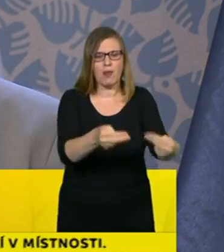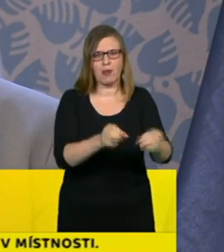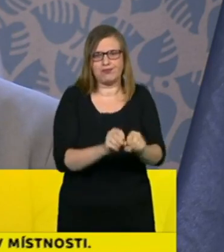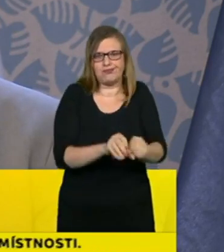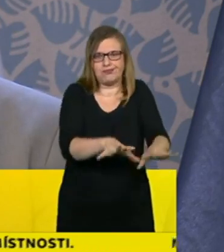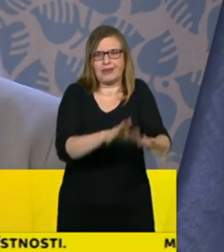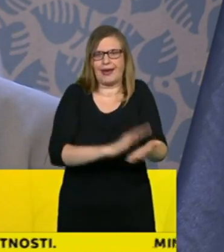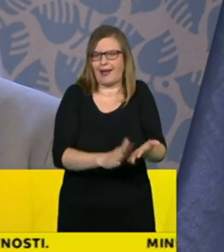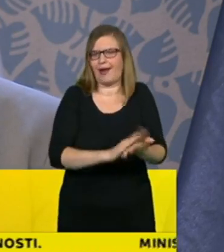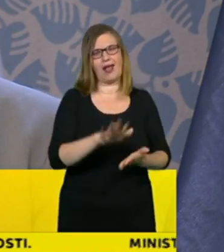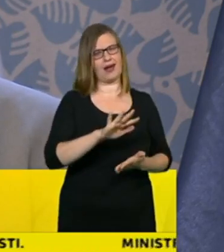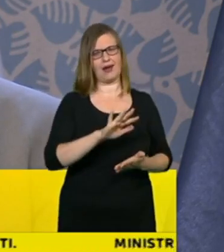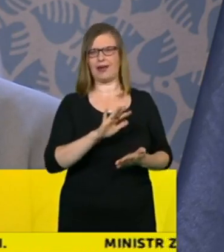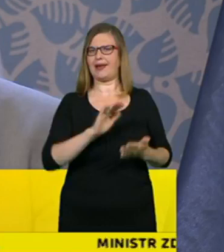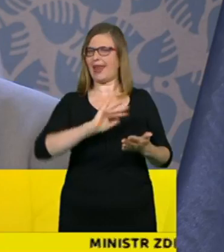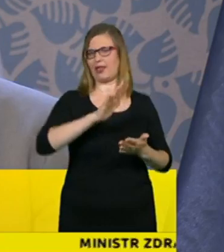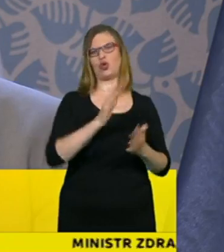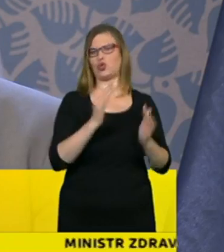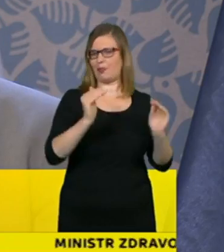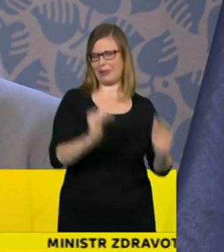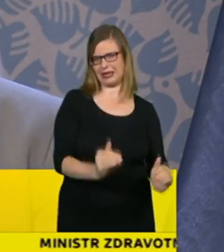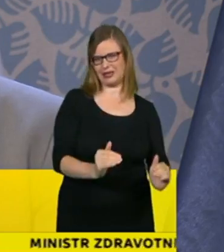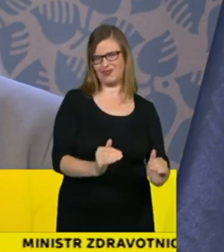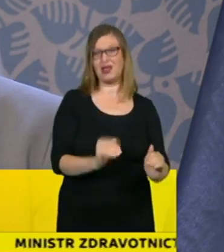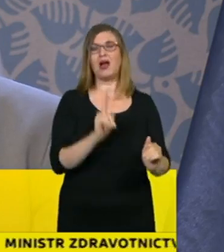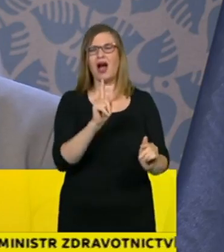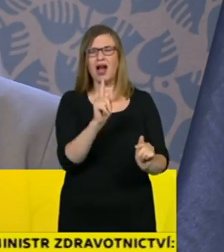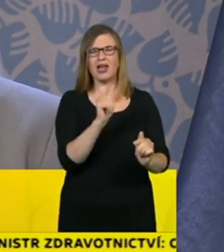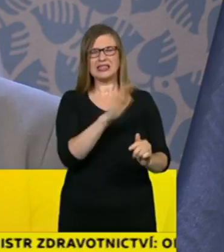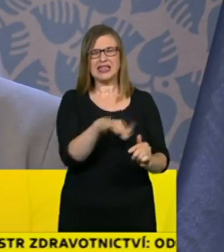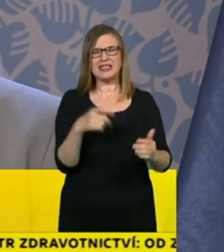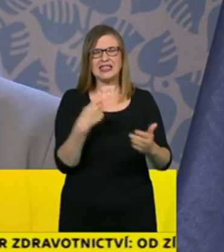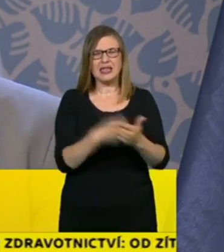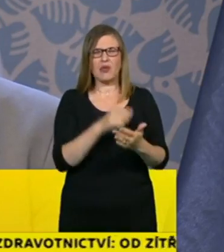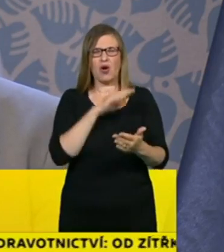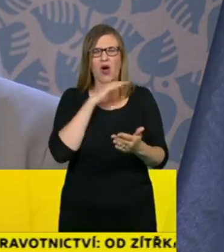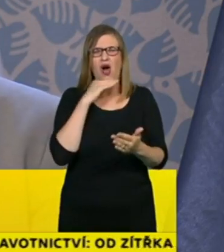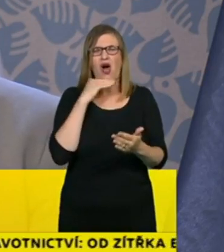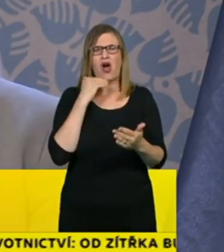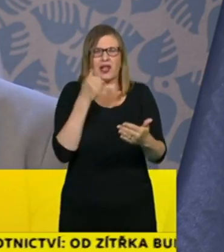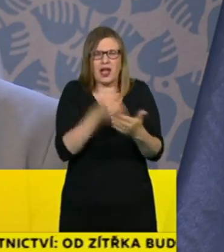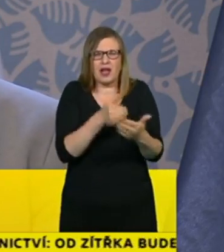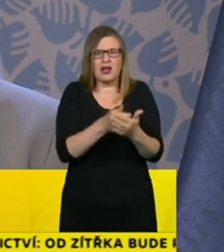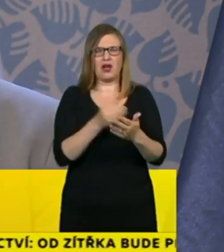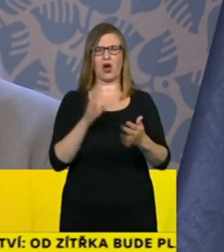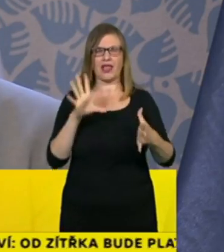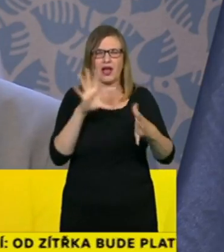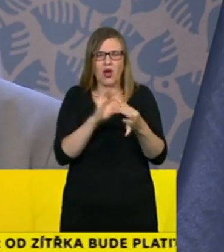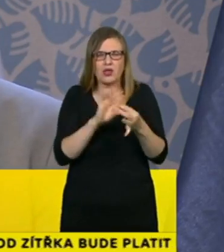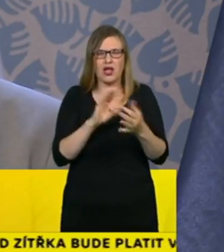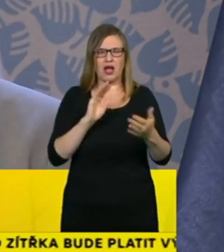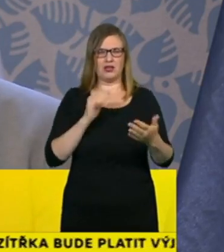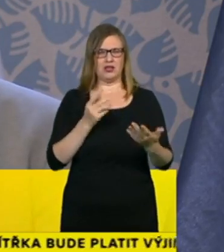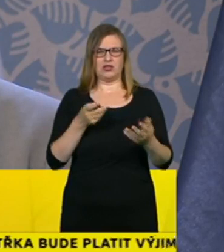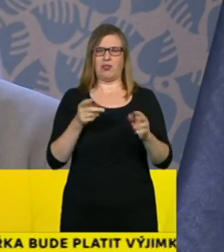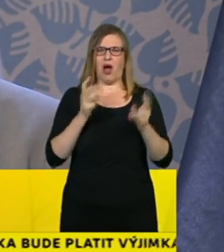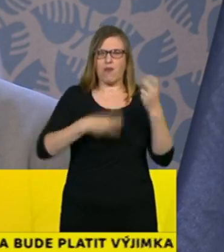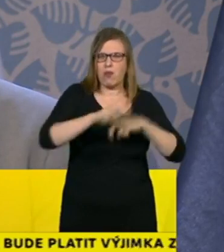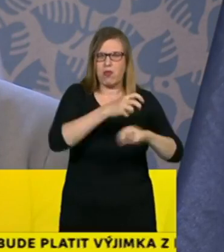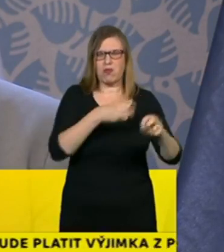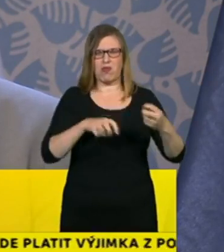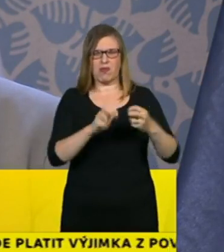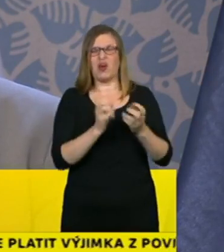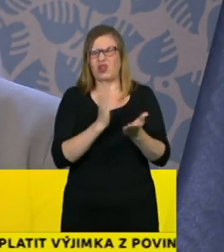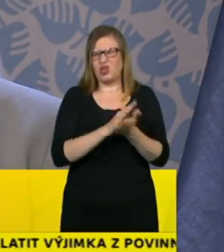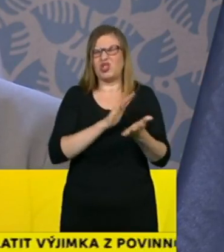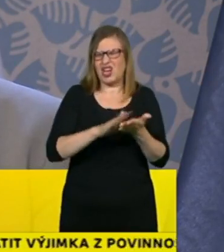tak samozřejmě toto jsou schopni vykompenzovat. Studie, které nejsou v podstatě studiemi, ale je to praktická zkušenost některých